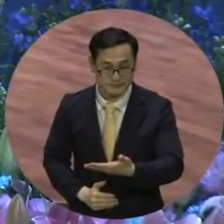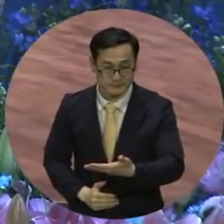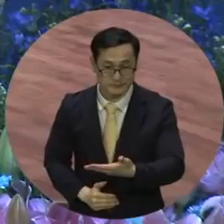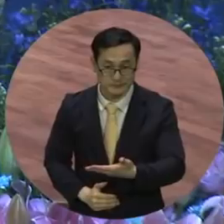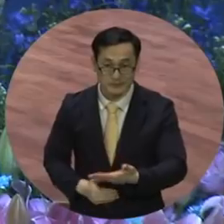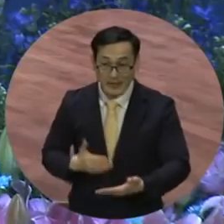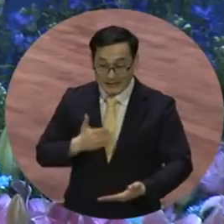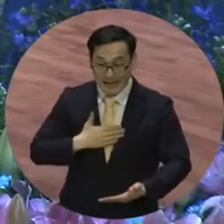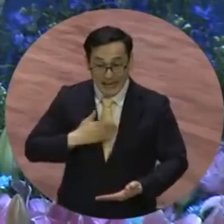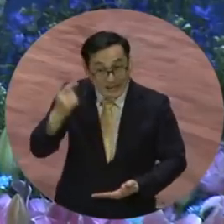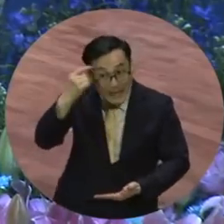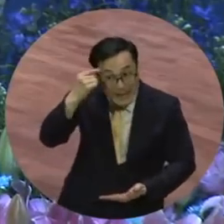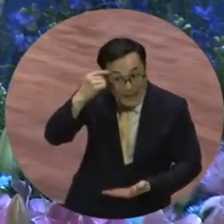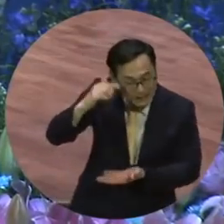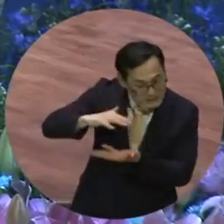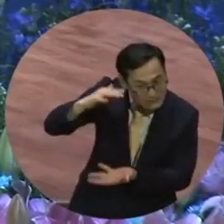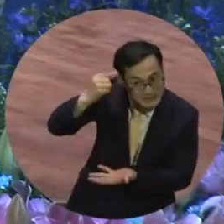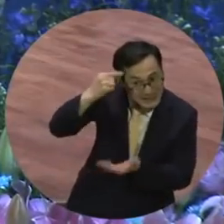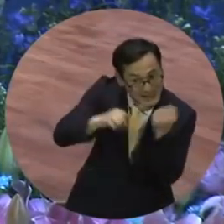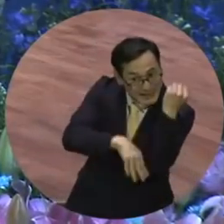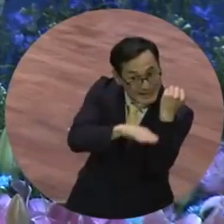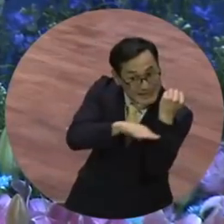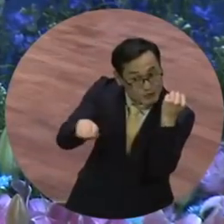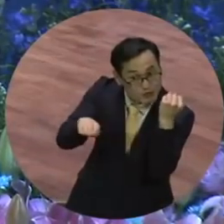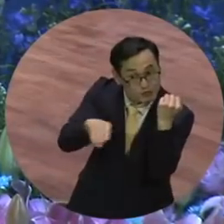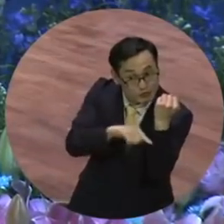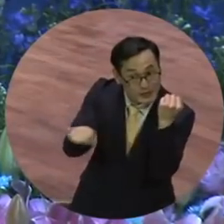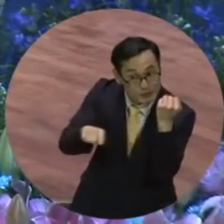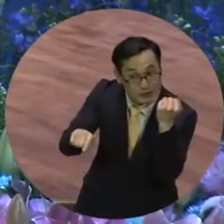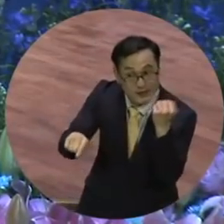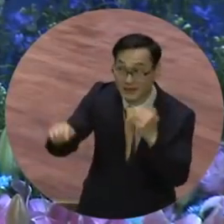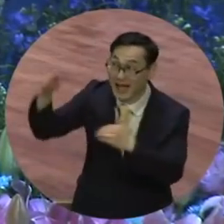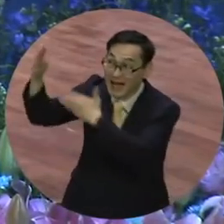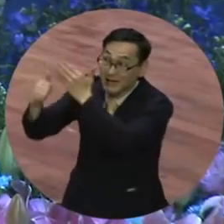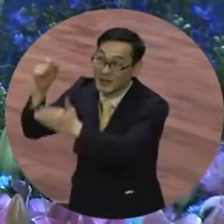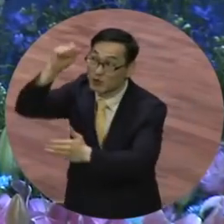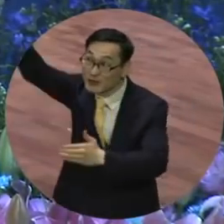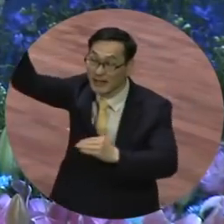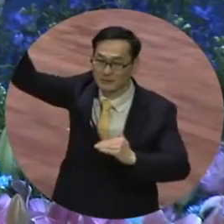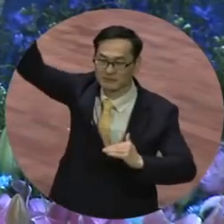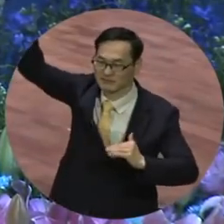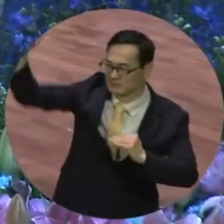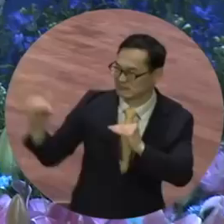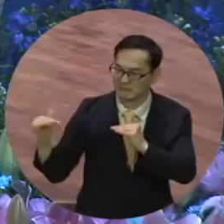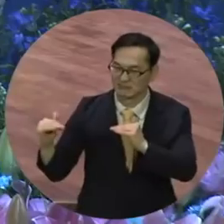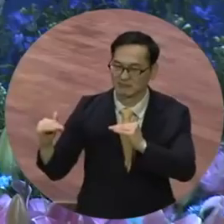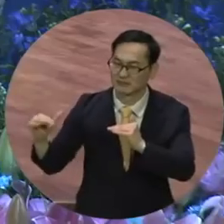자기 생각 수준에 하나님을 가둬놓고 산다. 그랬어요.